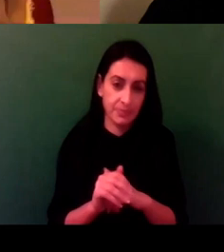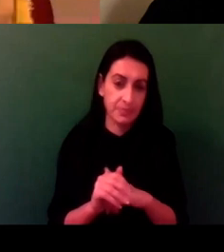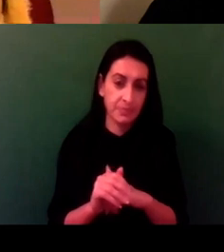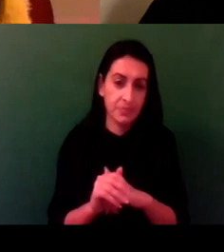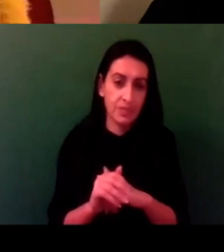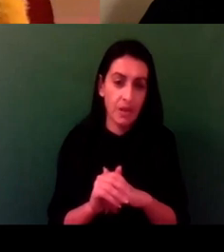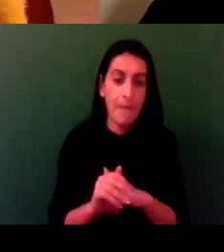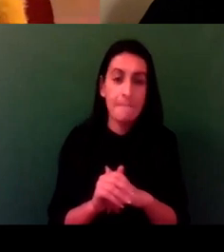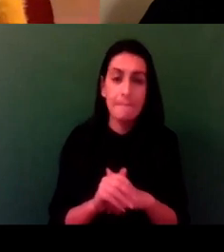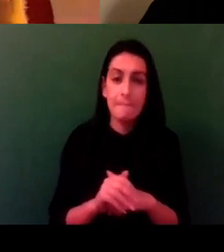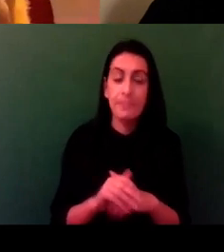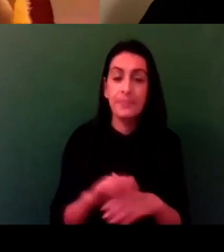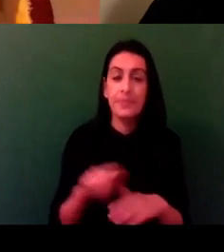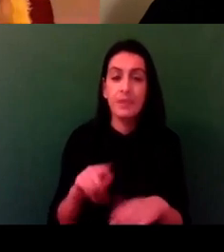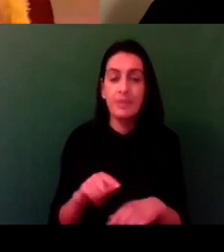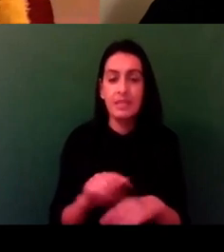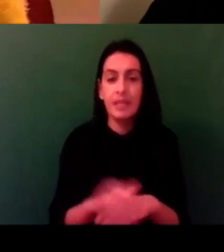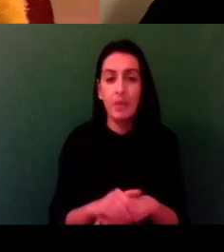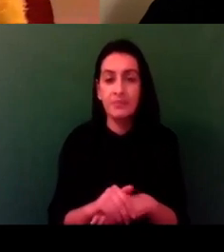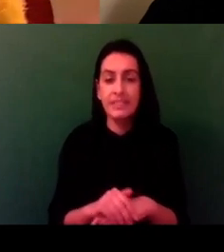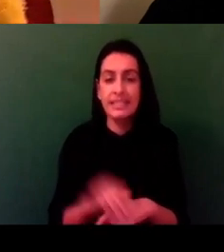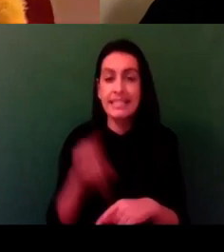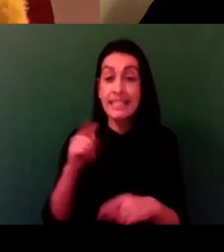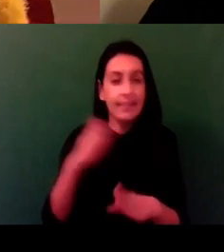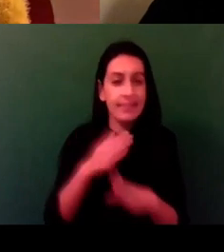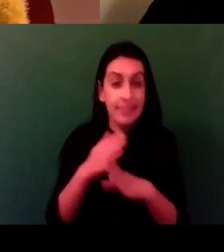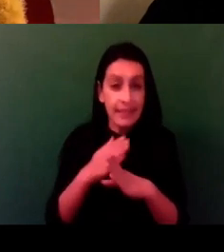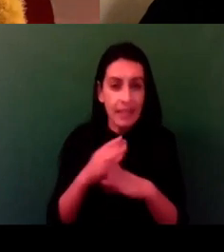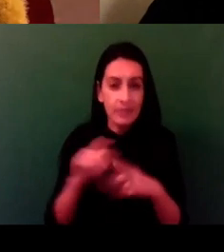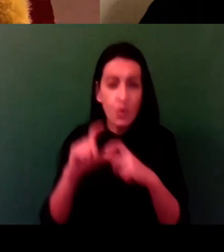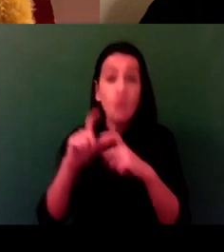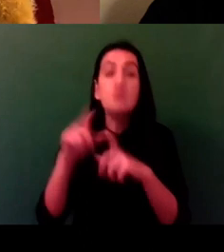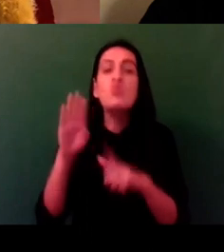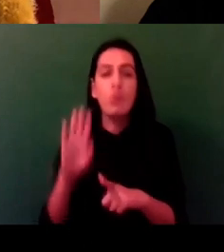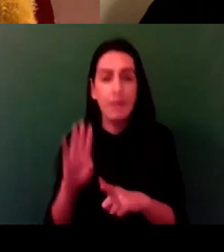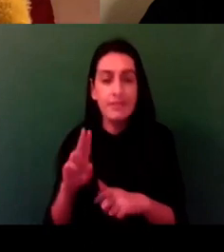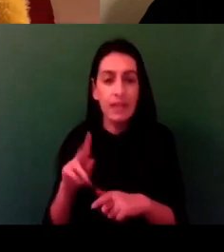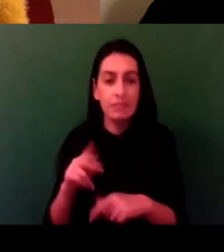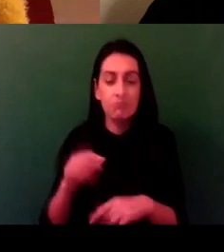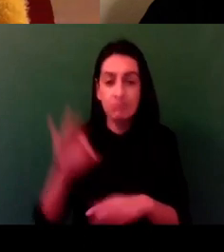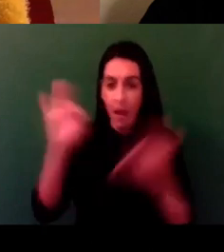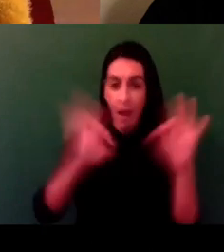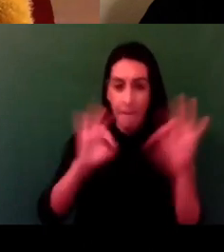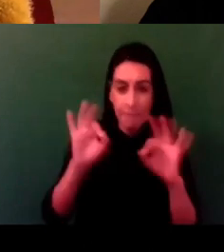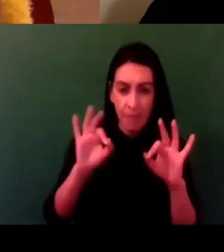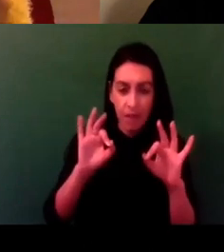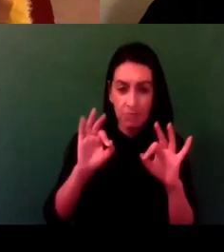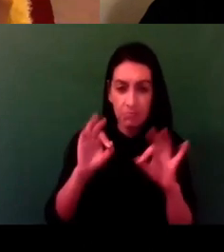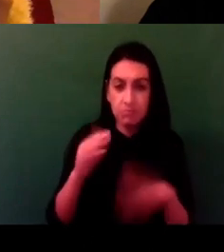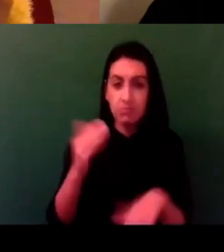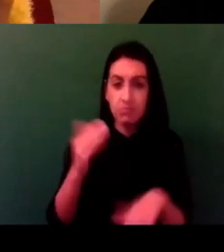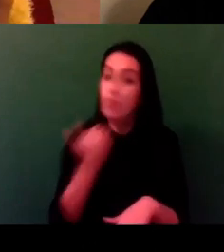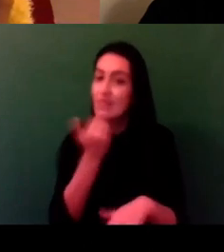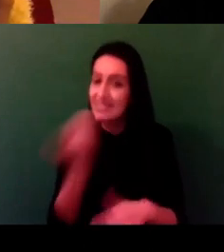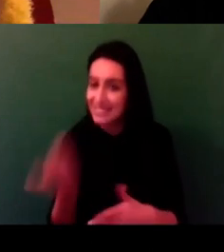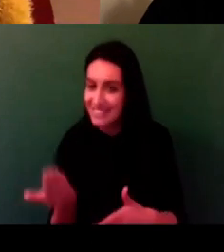olmaz, güncel mimarlık olmaz. Bu güncel mimarlığın kökenlerini hala bilmiyorsak, bunun kökenlerine inemiyorsak, bu meseleyi